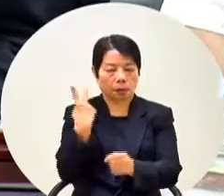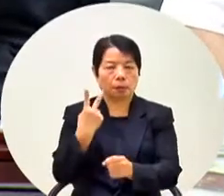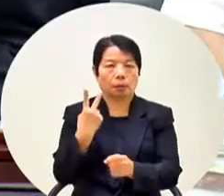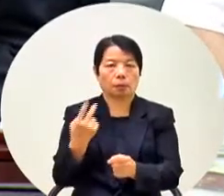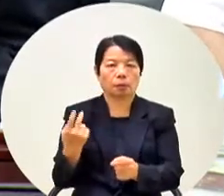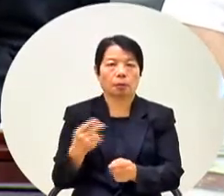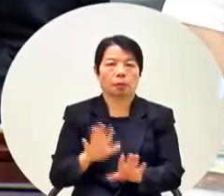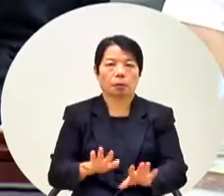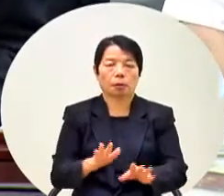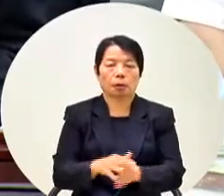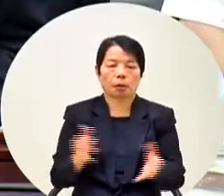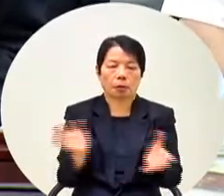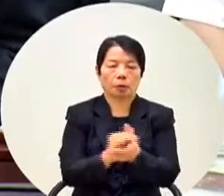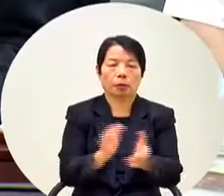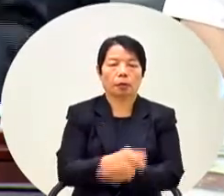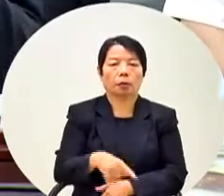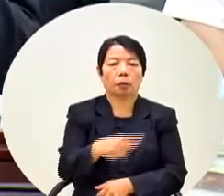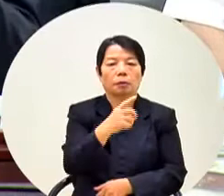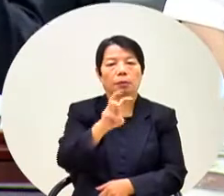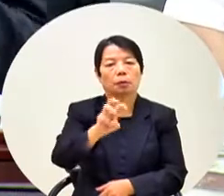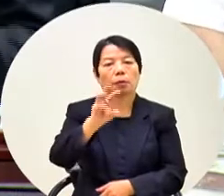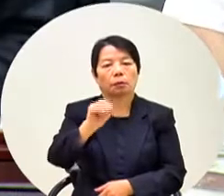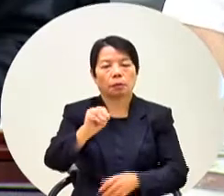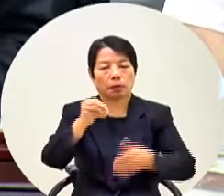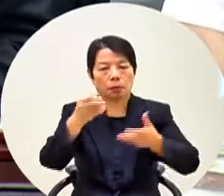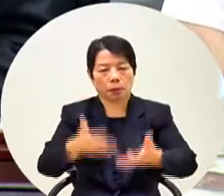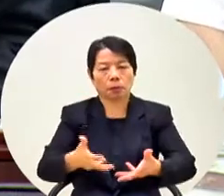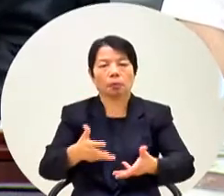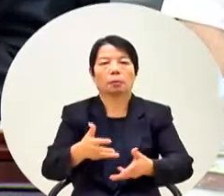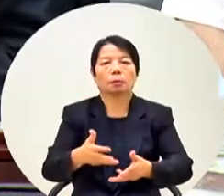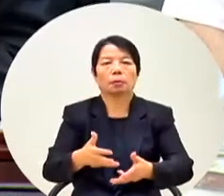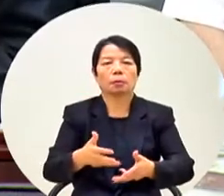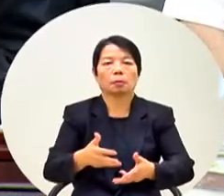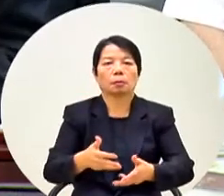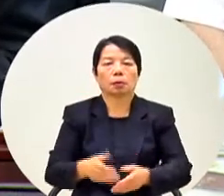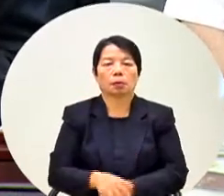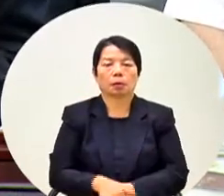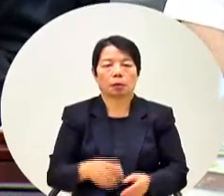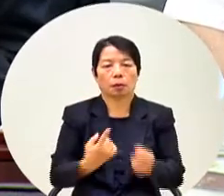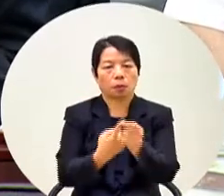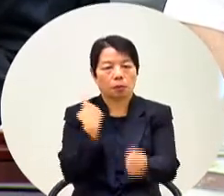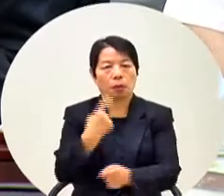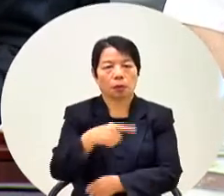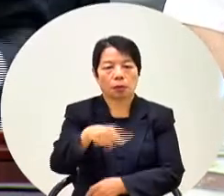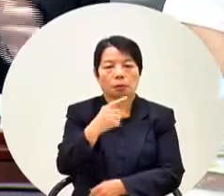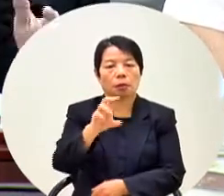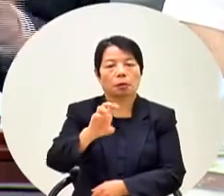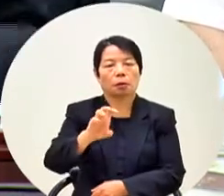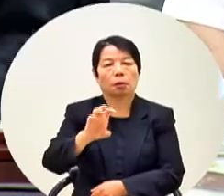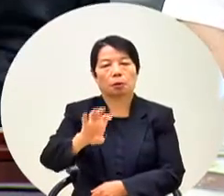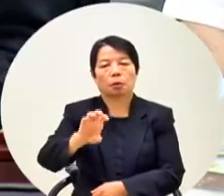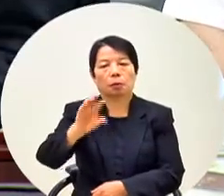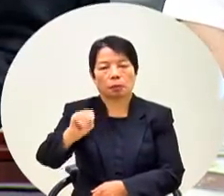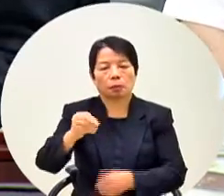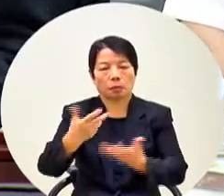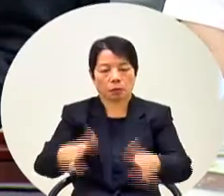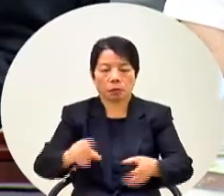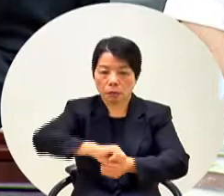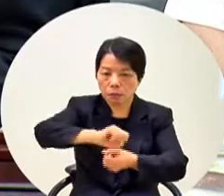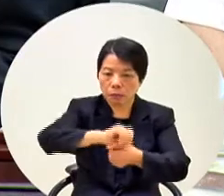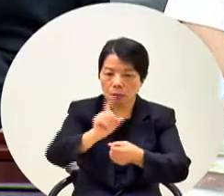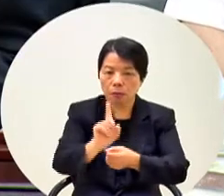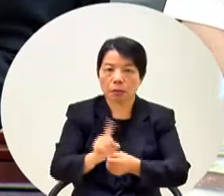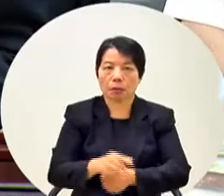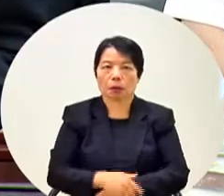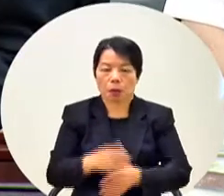拢130,000栋左右啦。 嗯。 五年吼，145,000栋啦。 嗯。 加出来吼，有